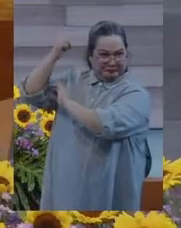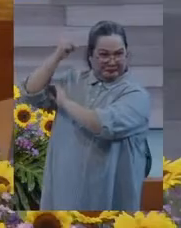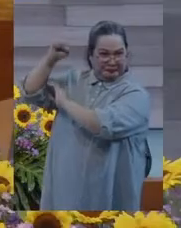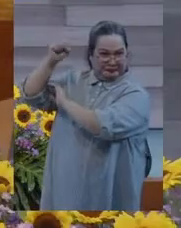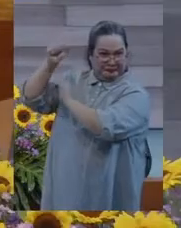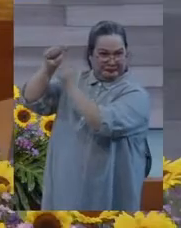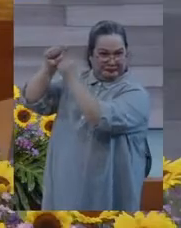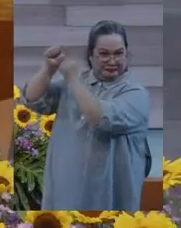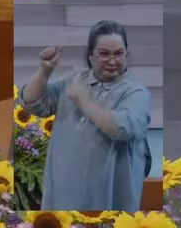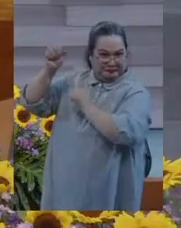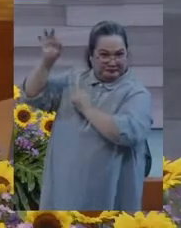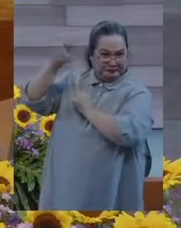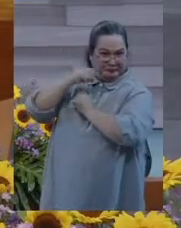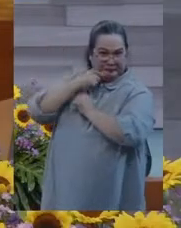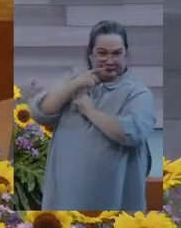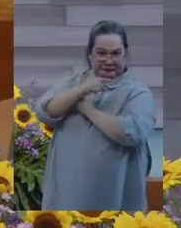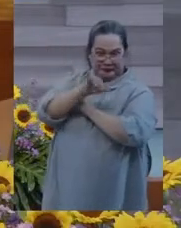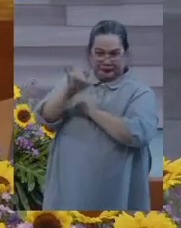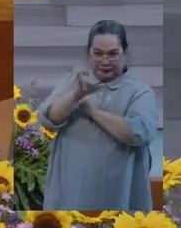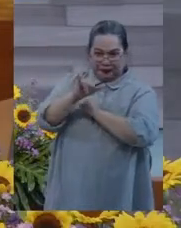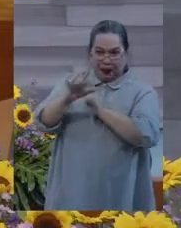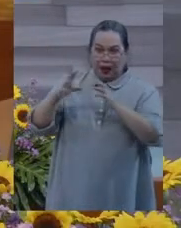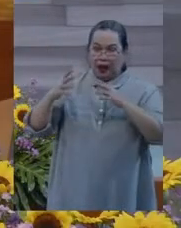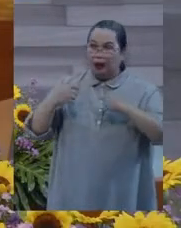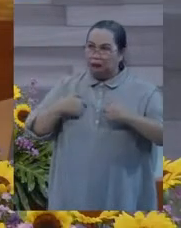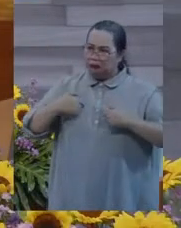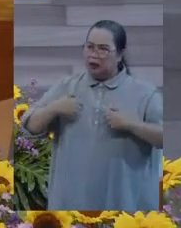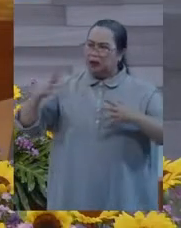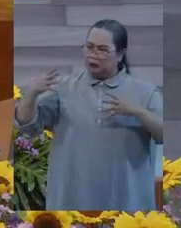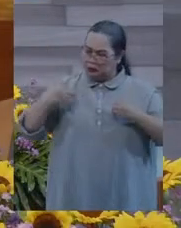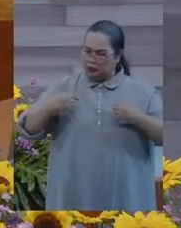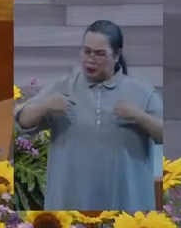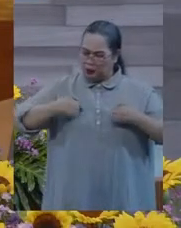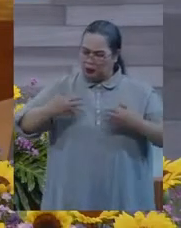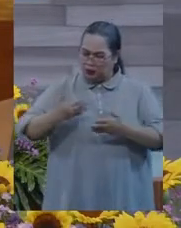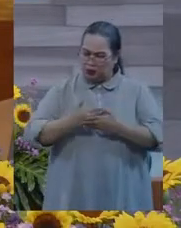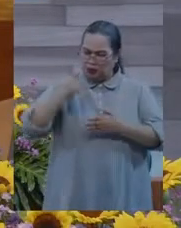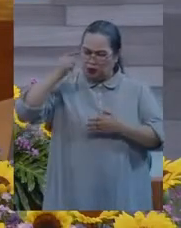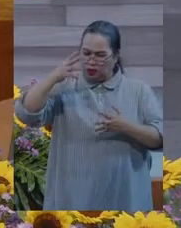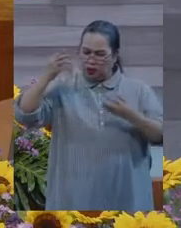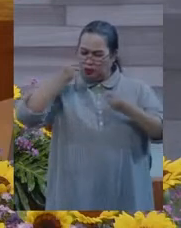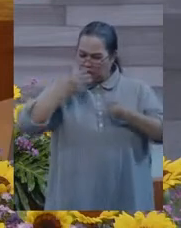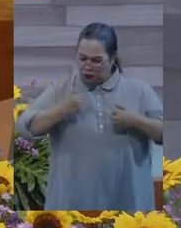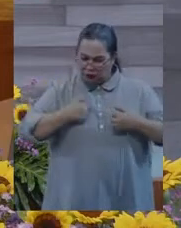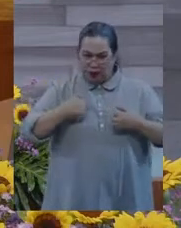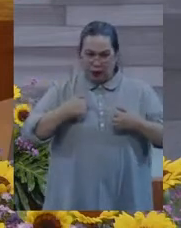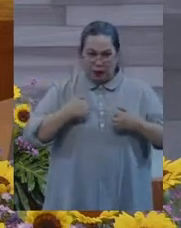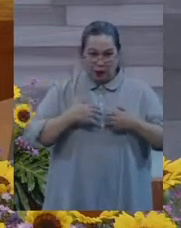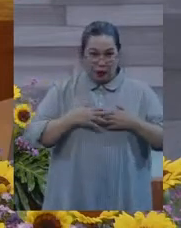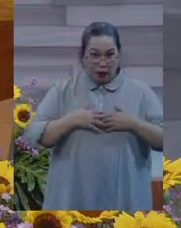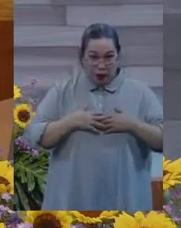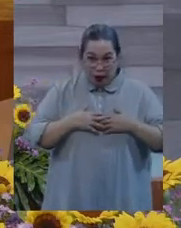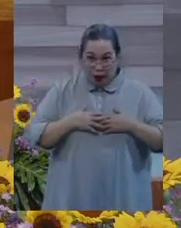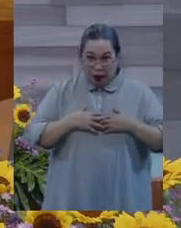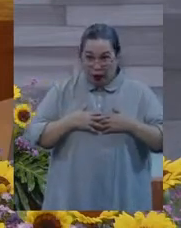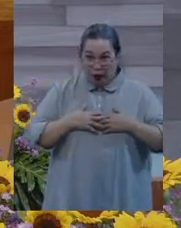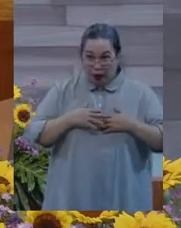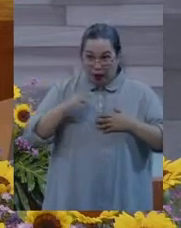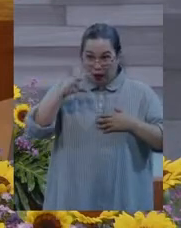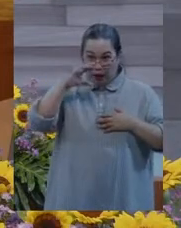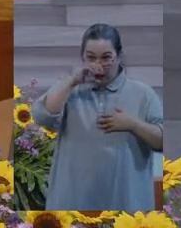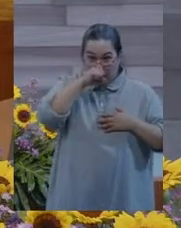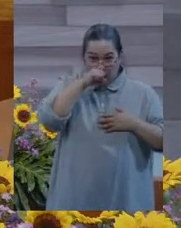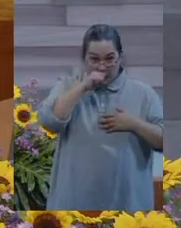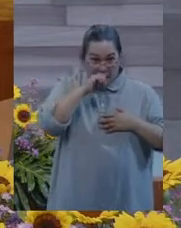na parang nakatatanggap ng mga bagong pangitain, mga mystical na experience